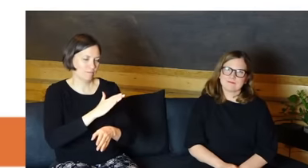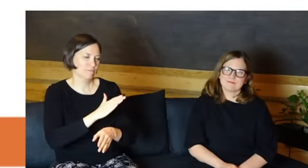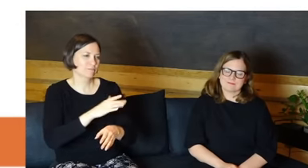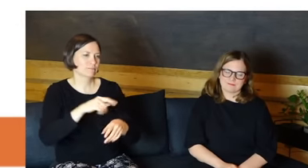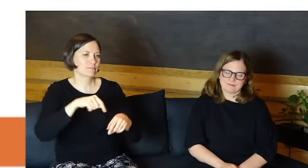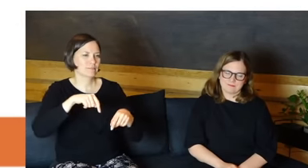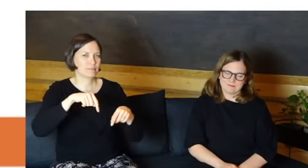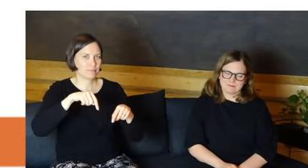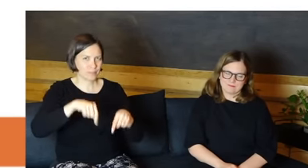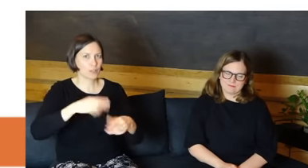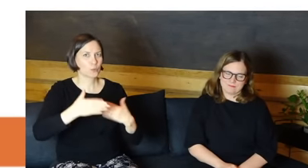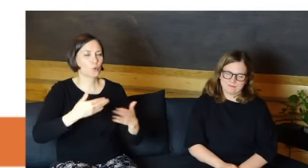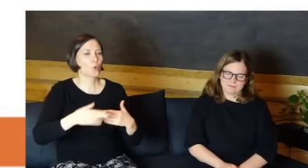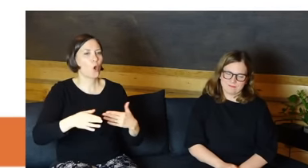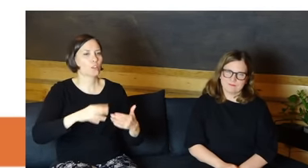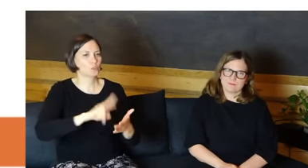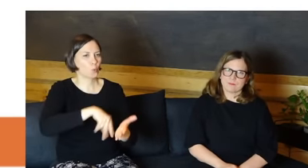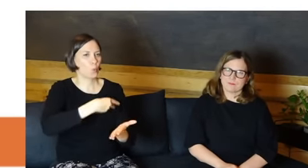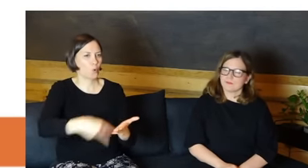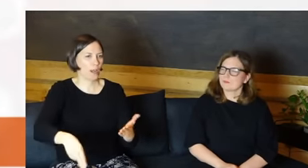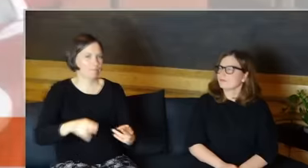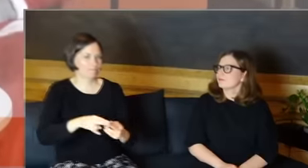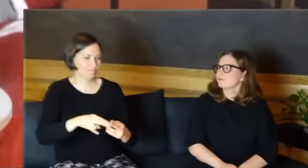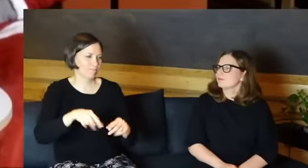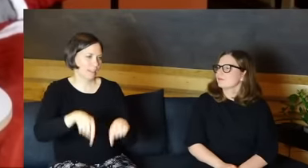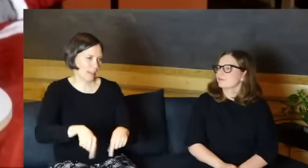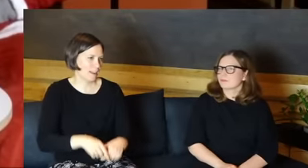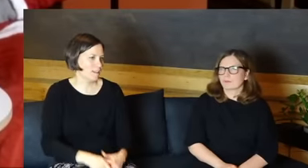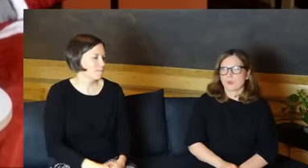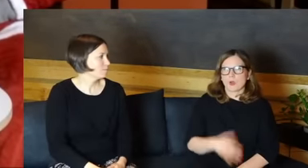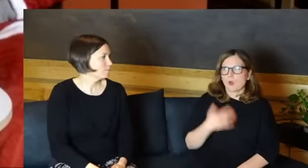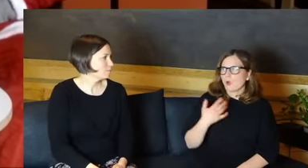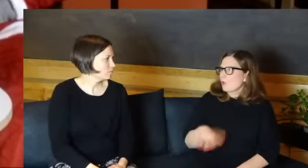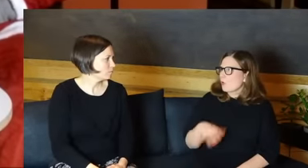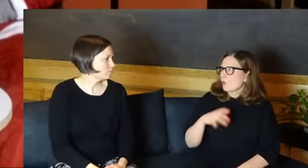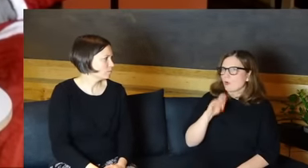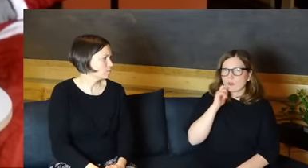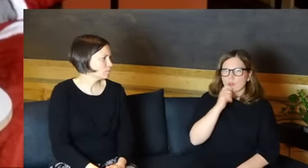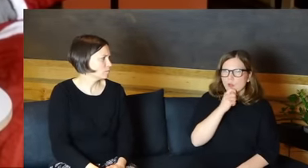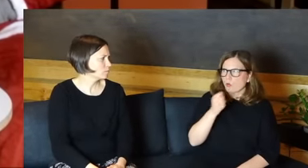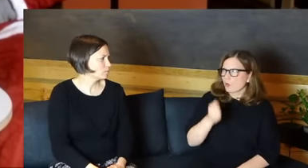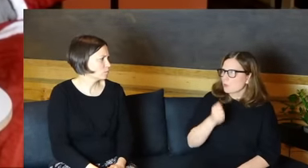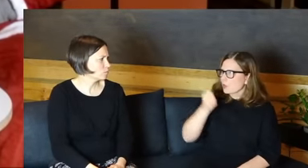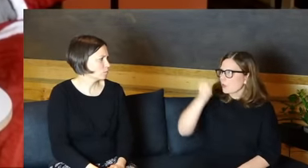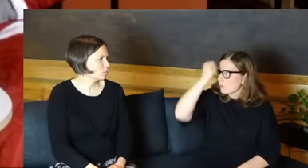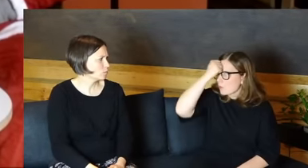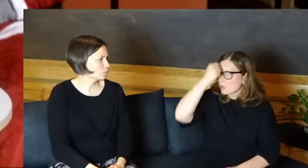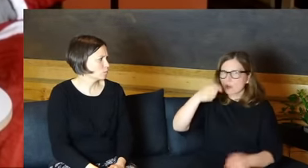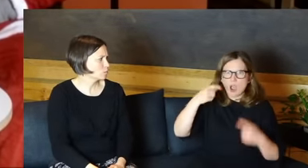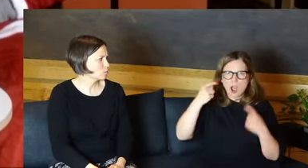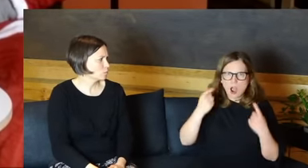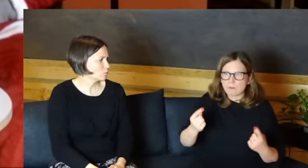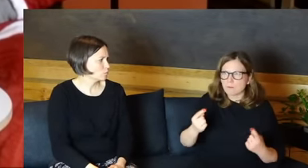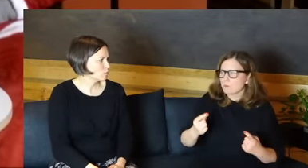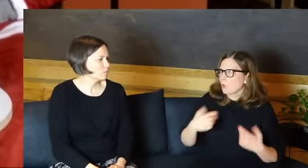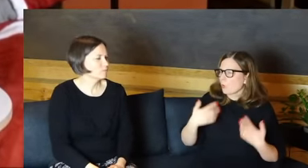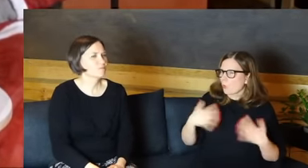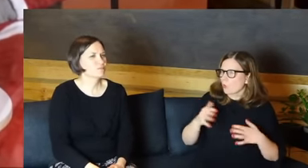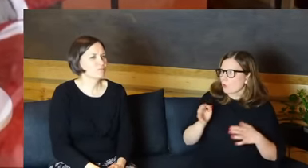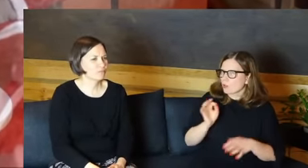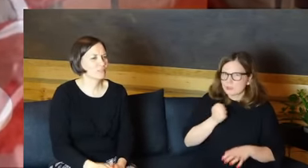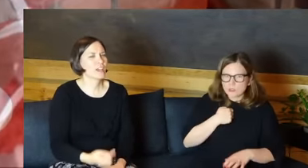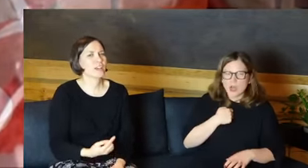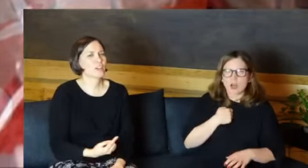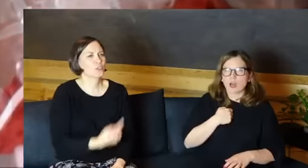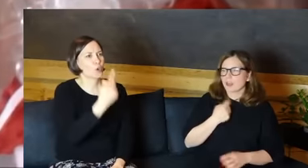niin kuin oikein työsuhteessa. Tällä lailla ne sieltä raportoi. Kyllä Pukilla on huikea muisti, täytyy ihailla kyllä. No se voi mennä vähän vihkoonkin, mutta kyllä